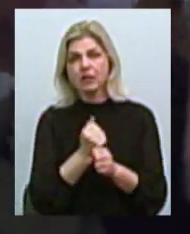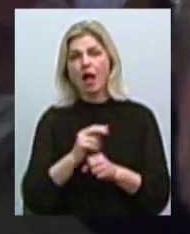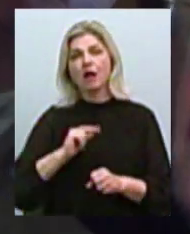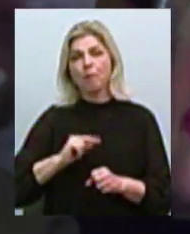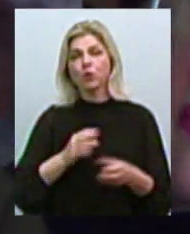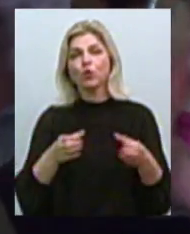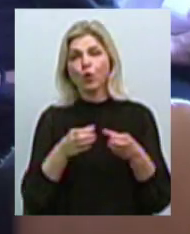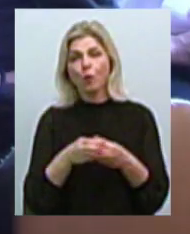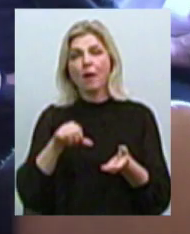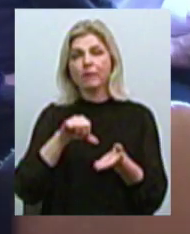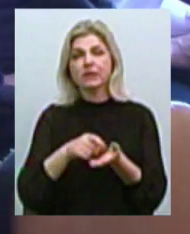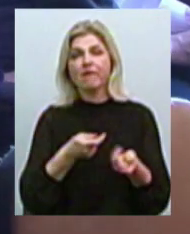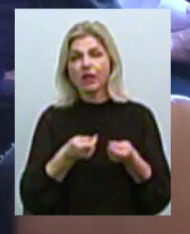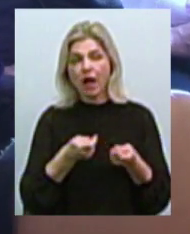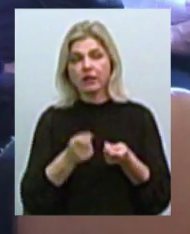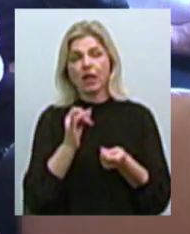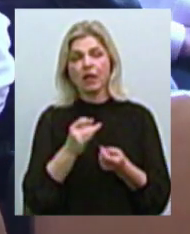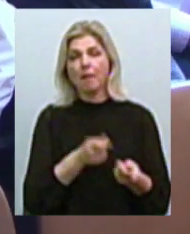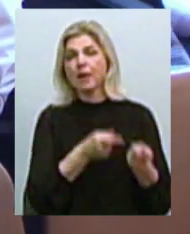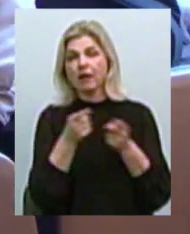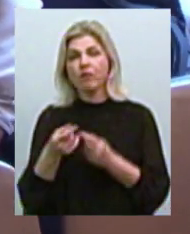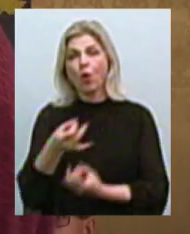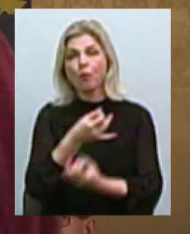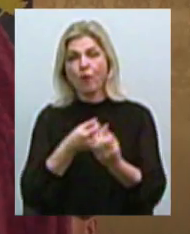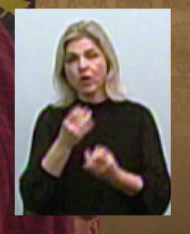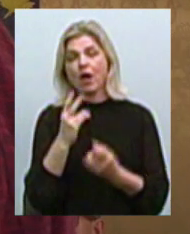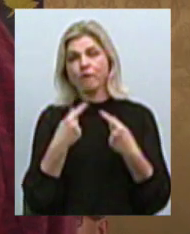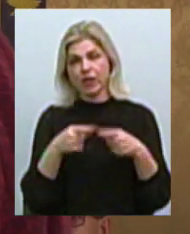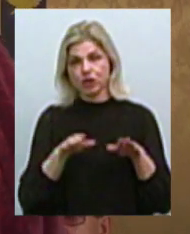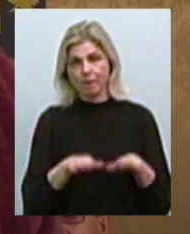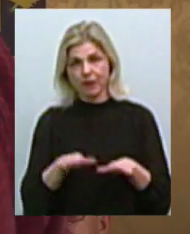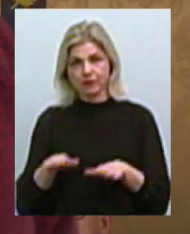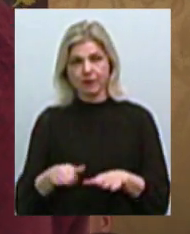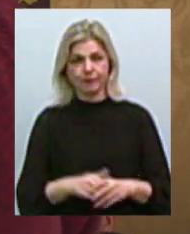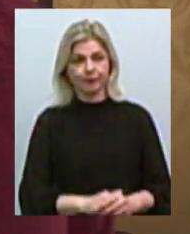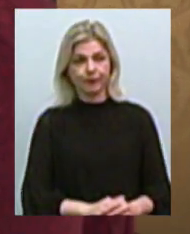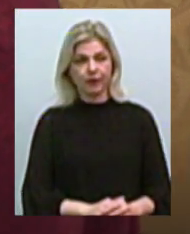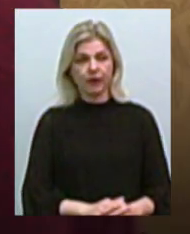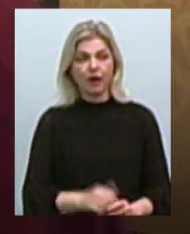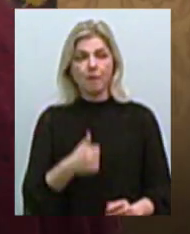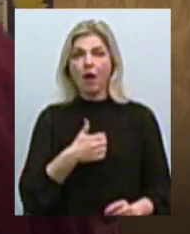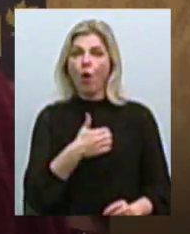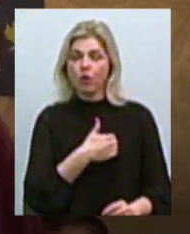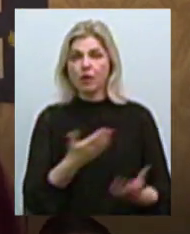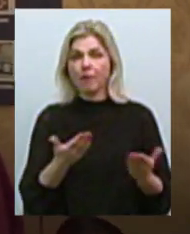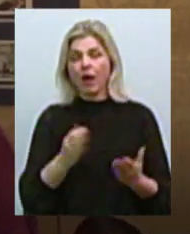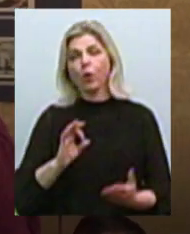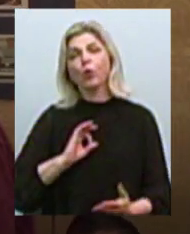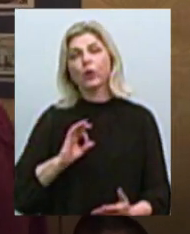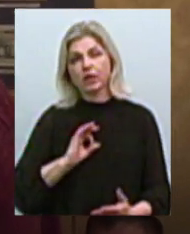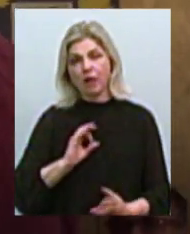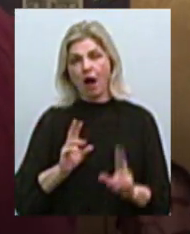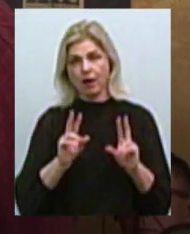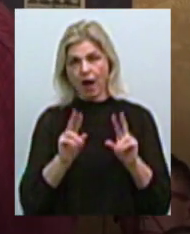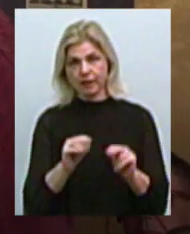та представників влади і перенести обговорення на інший день та місце. Ми хочемо якихось юридичних гарантій. Ми хочемо якихось